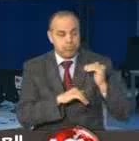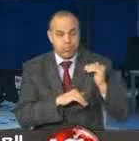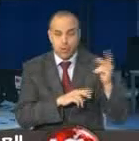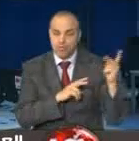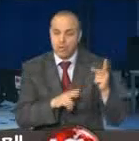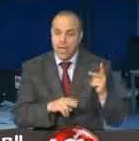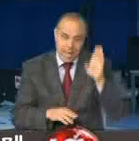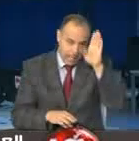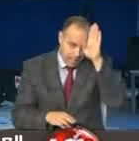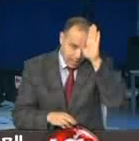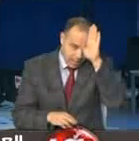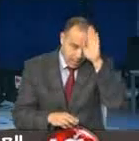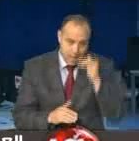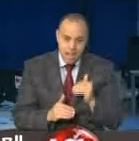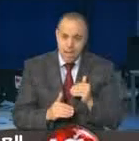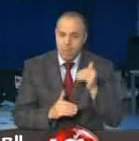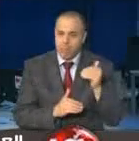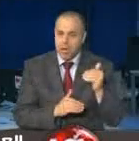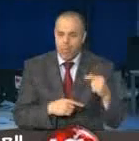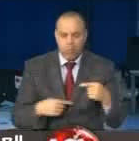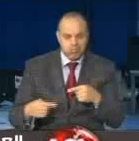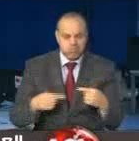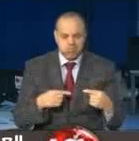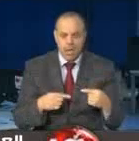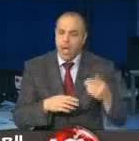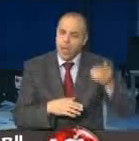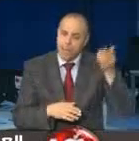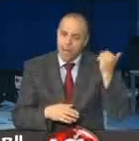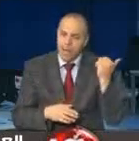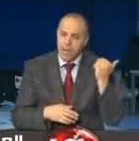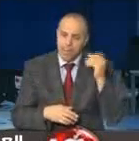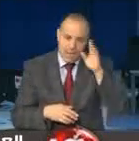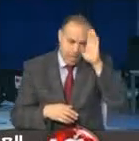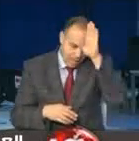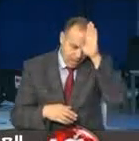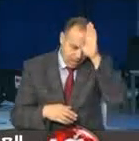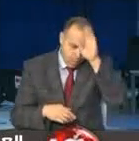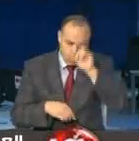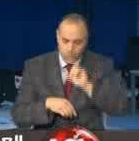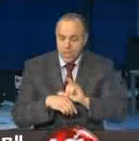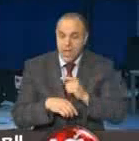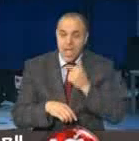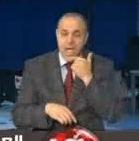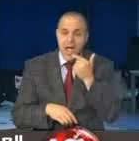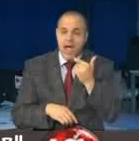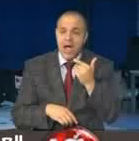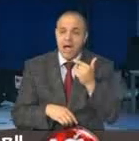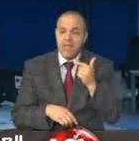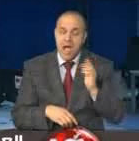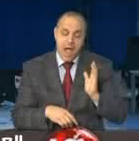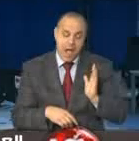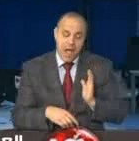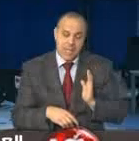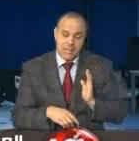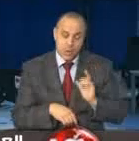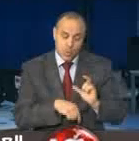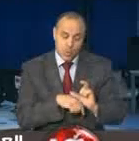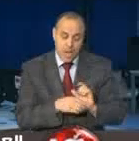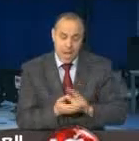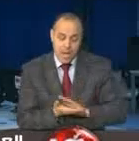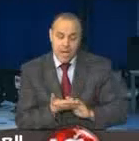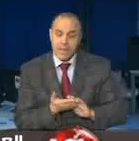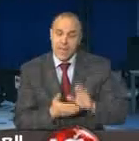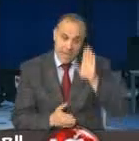إلى العراق بعد مرحلة من السجالات والخلافات المتبادلة بين البلدين على خلفية وجود قوات تركية على